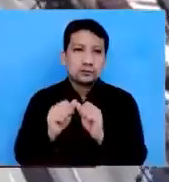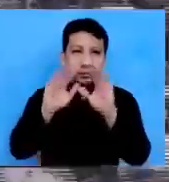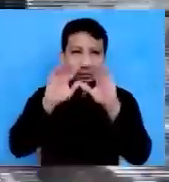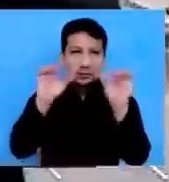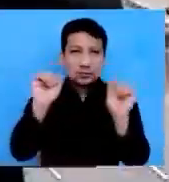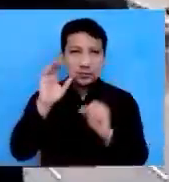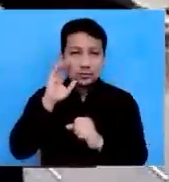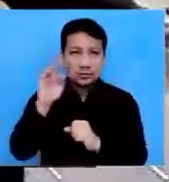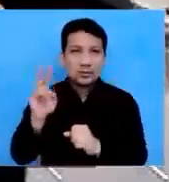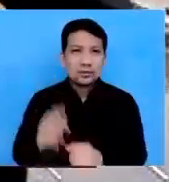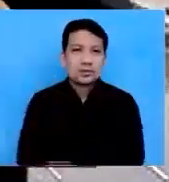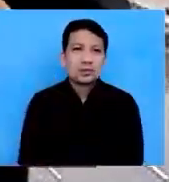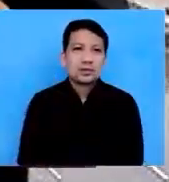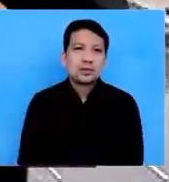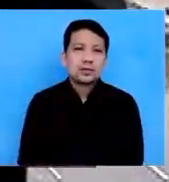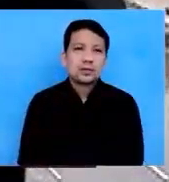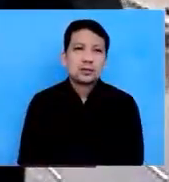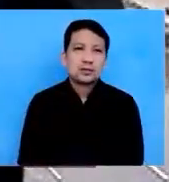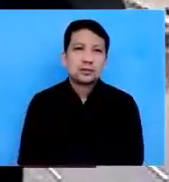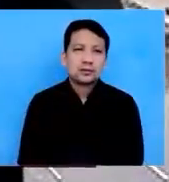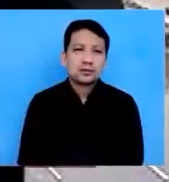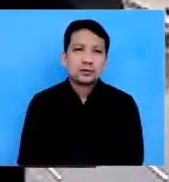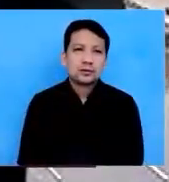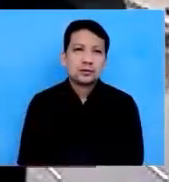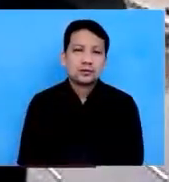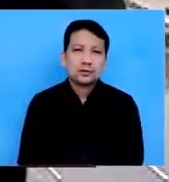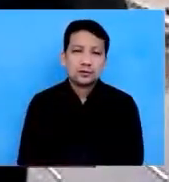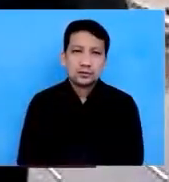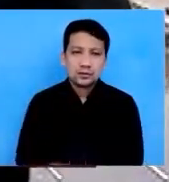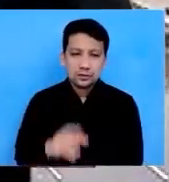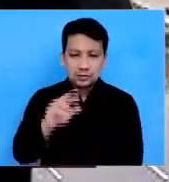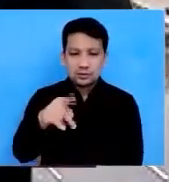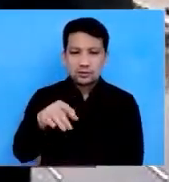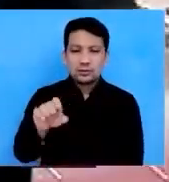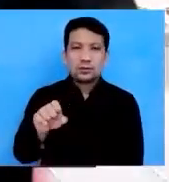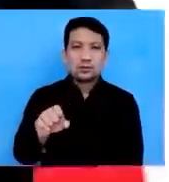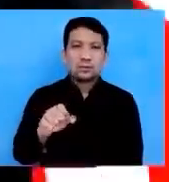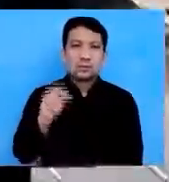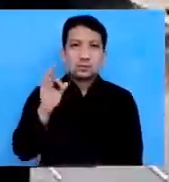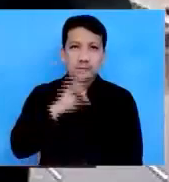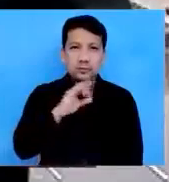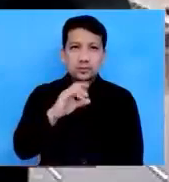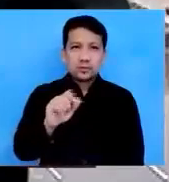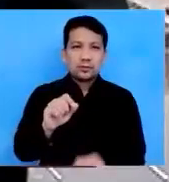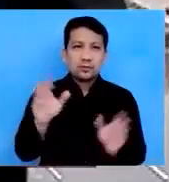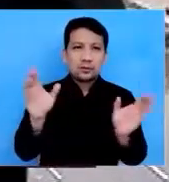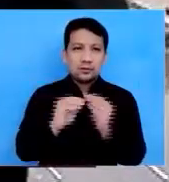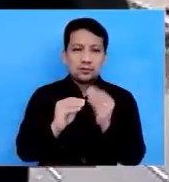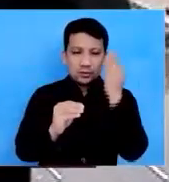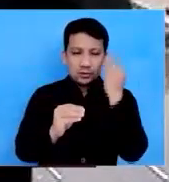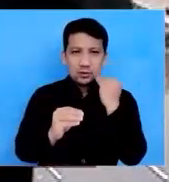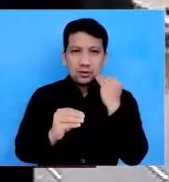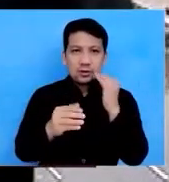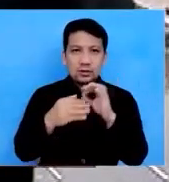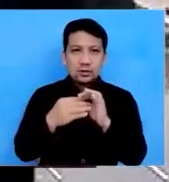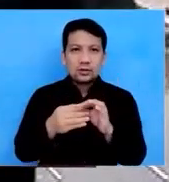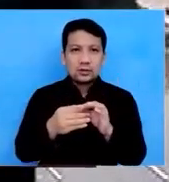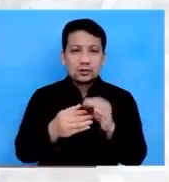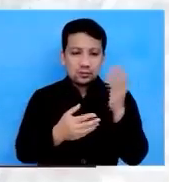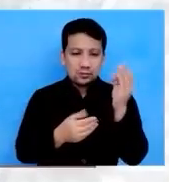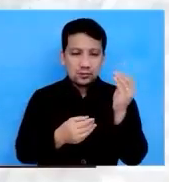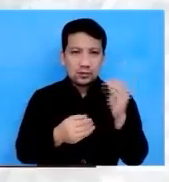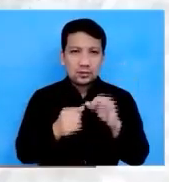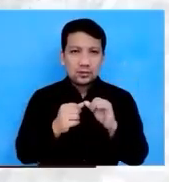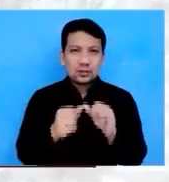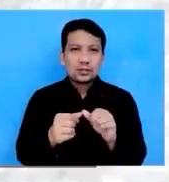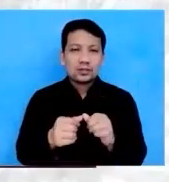Marcos. Base sa pagsusuri natin kasamang Rappler at ng Facts First PH, kulang sa konteksto ang sinabi ng uploader na yan.